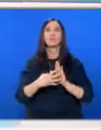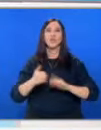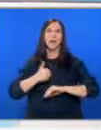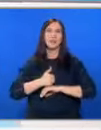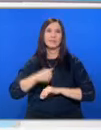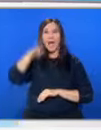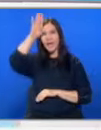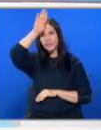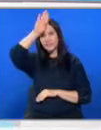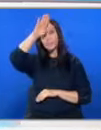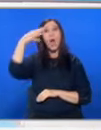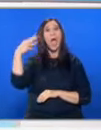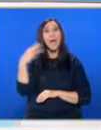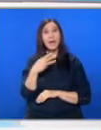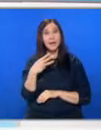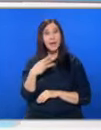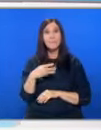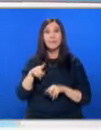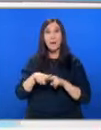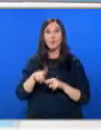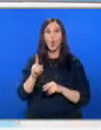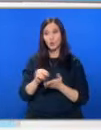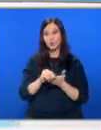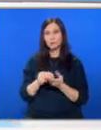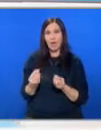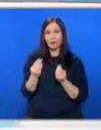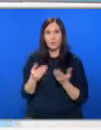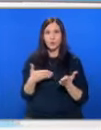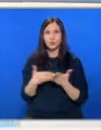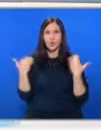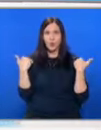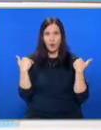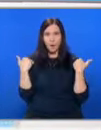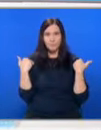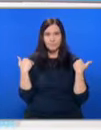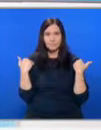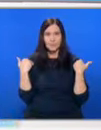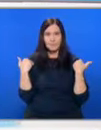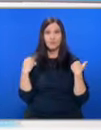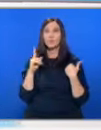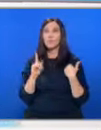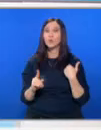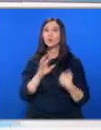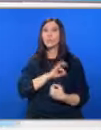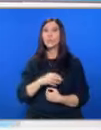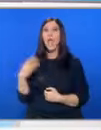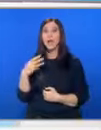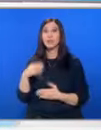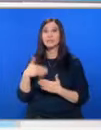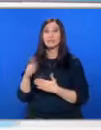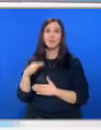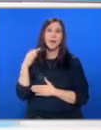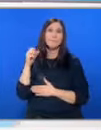Екрем Имамоглу, който е считан за най-добрия опозиционен кандидат, който би могъл да срази Ердоган на следващия президентски вот